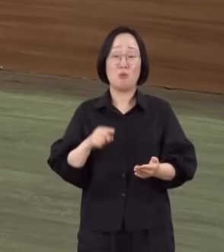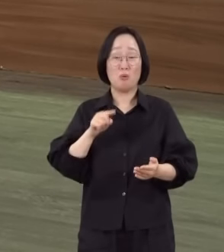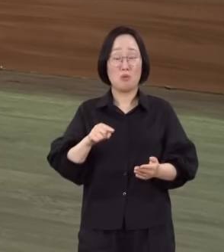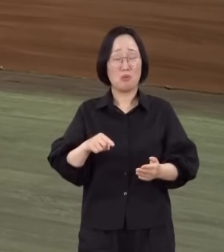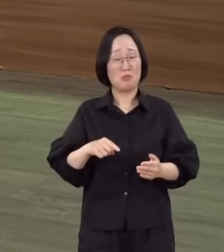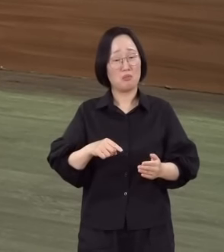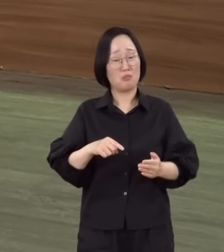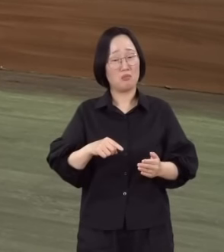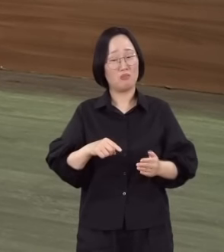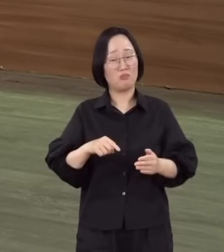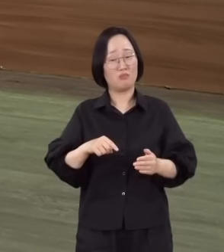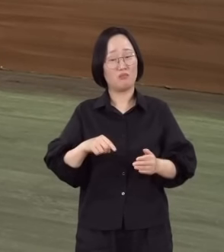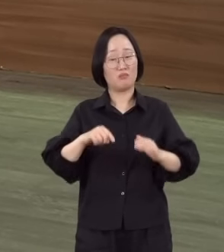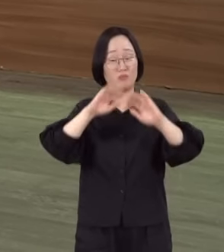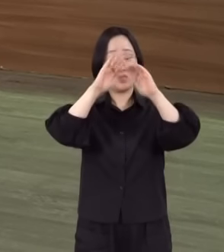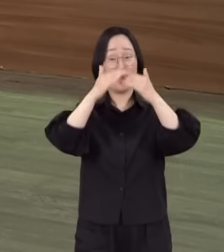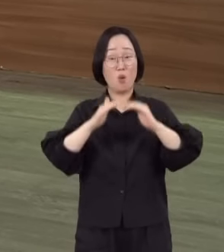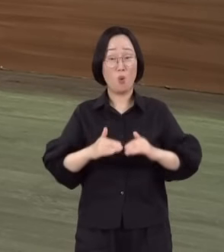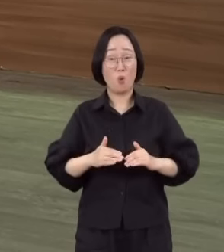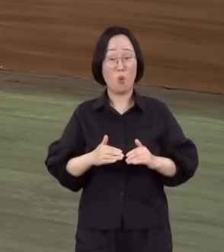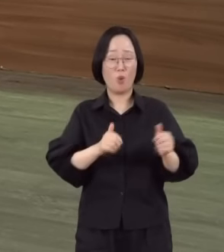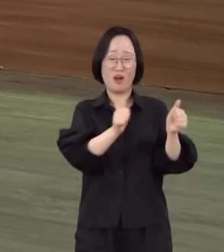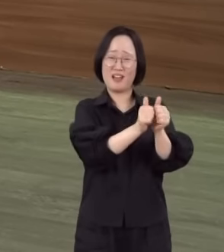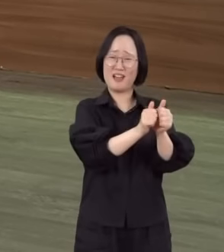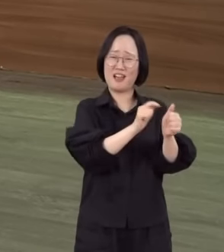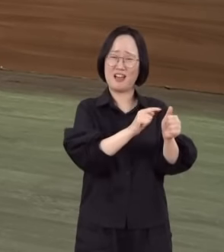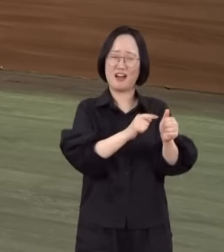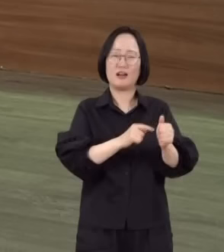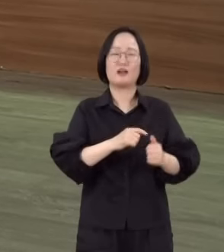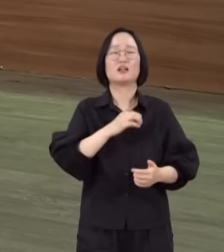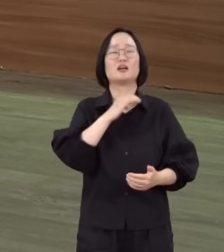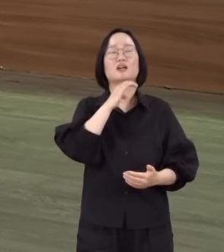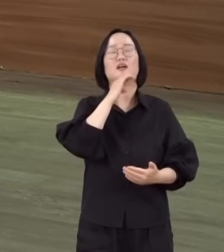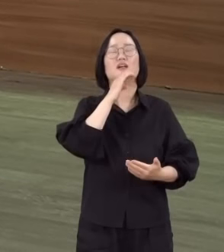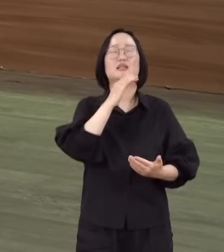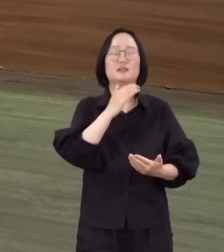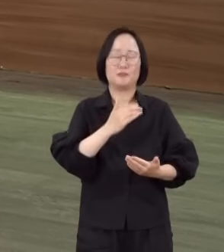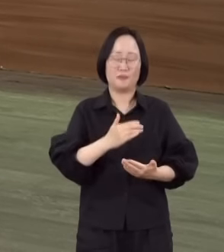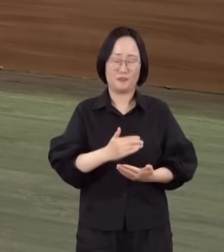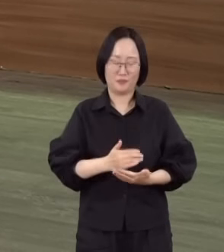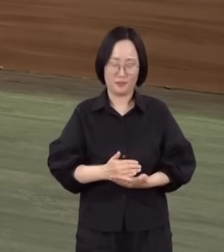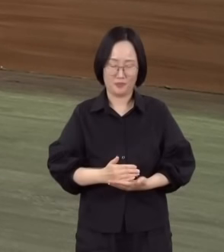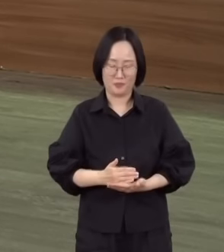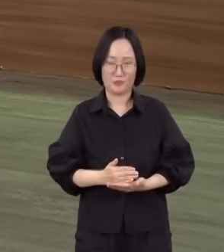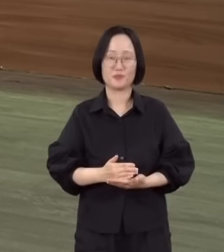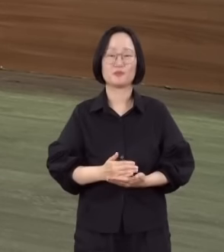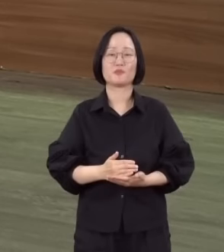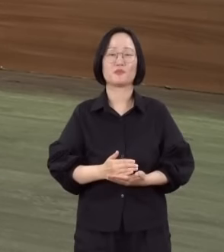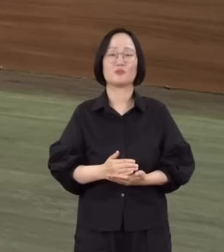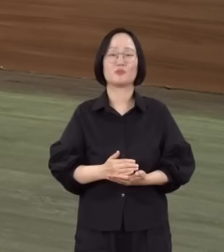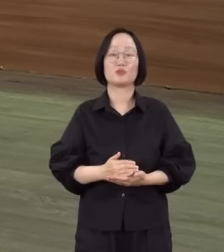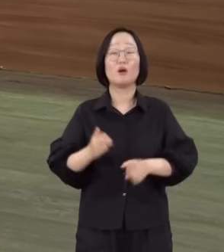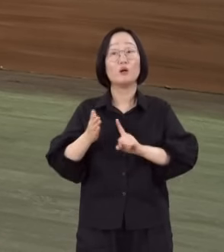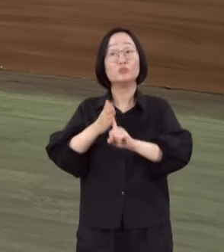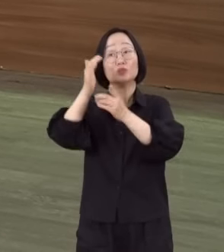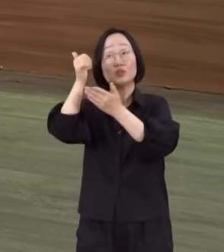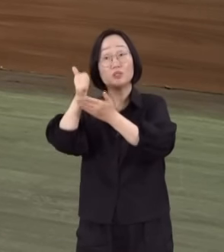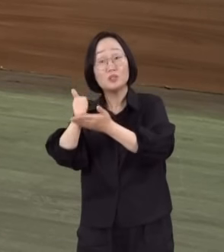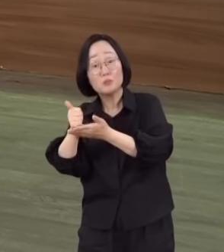얼마나 이 학생이 감동을 받았겠죠 부처님 아